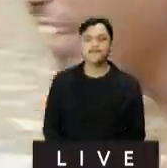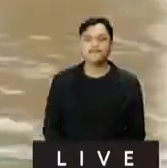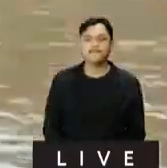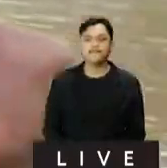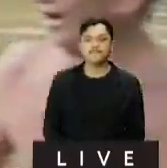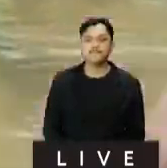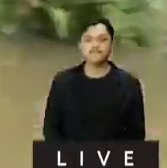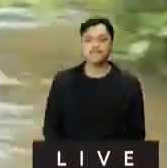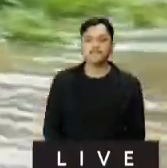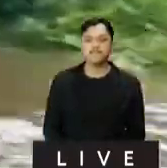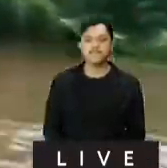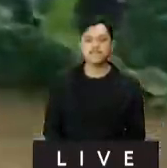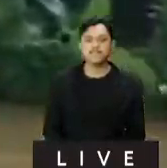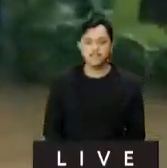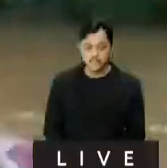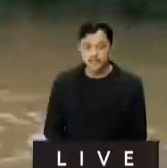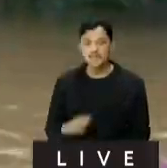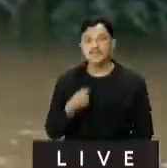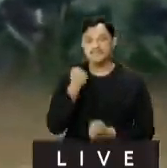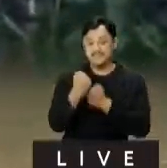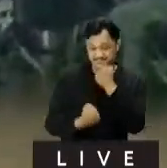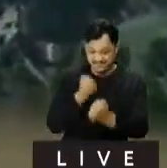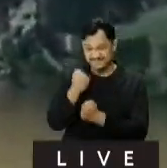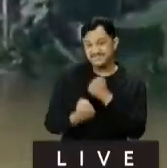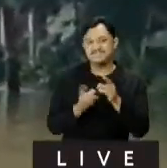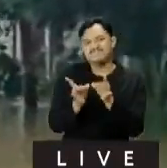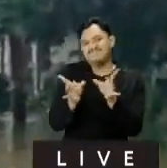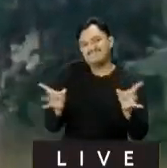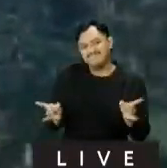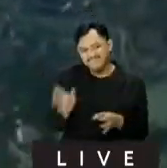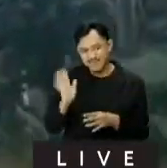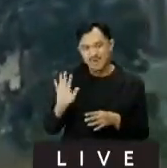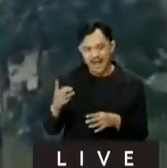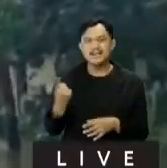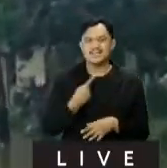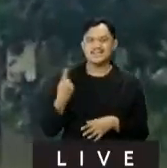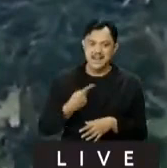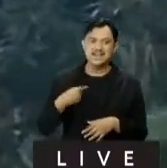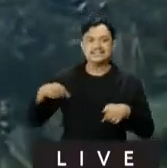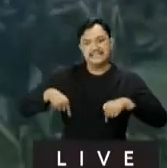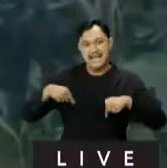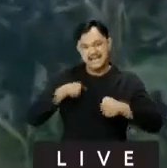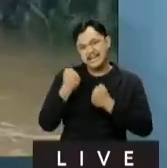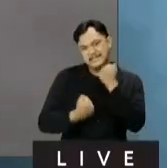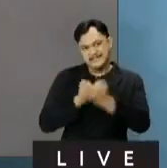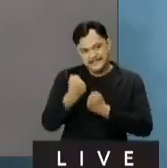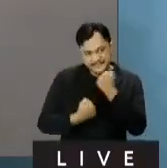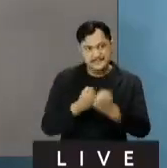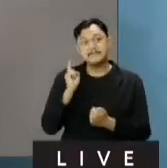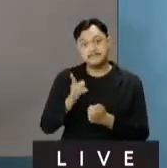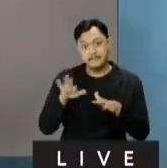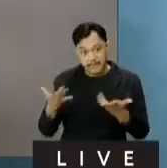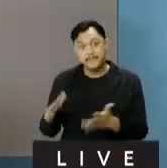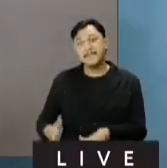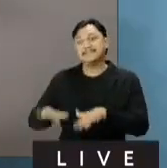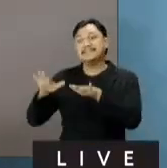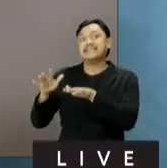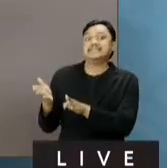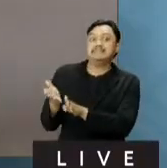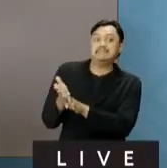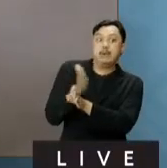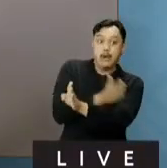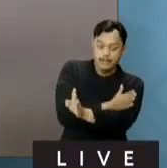Ya, upaya-upaya sebetulnya ya upaya kita lakukan pada saat sebelum terjadi bencana ya, mitigasi yang